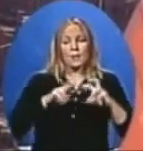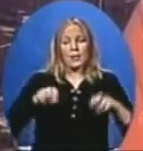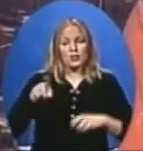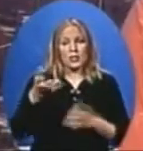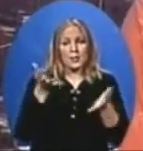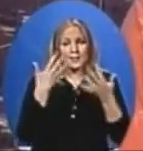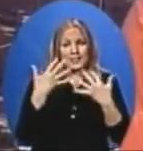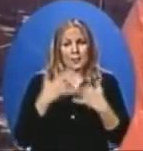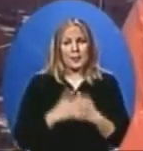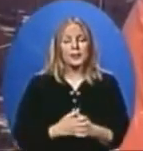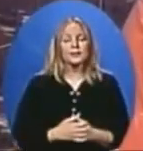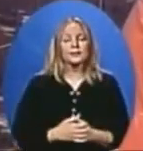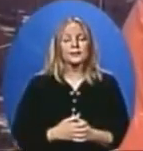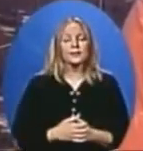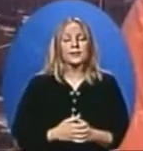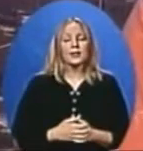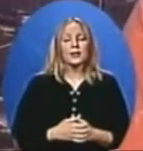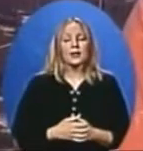מספר עליו,